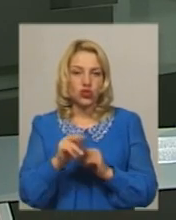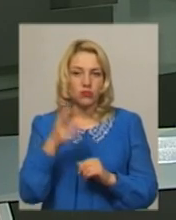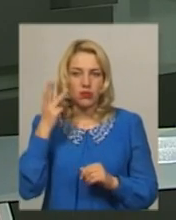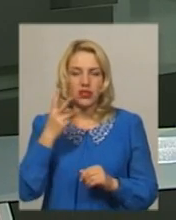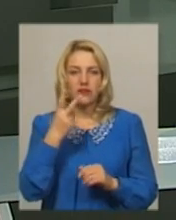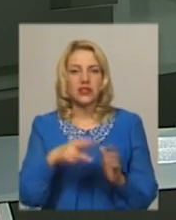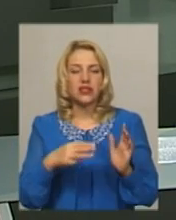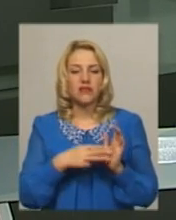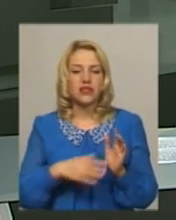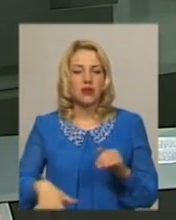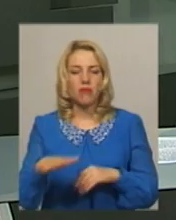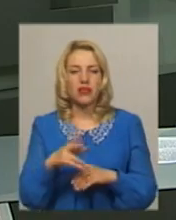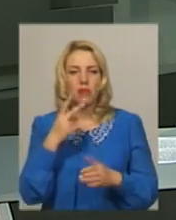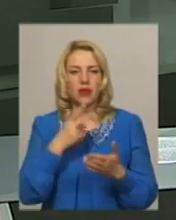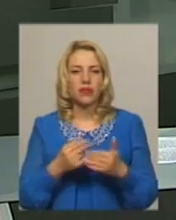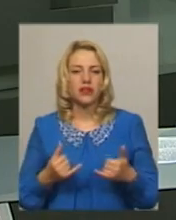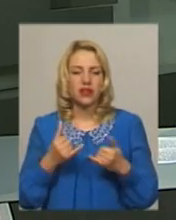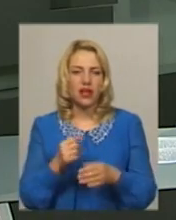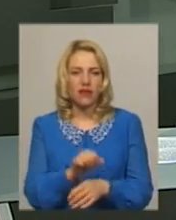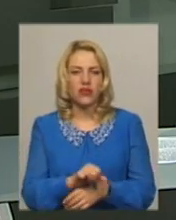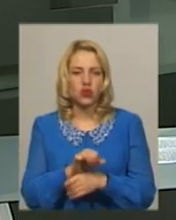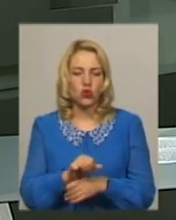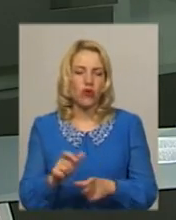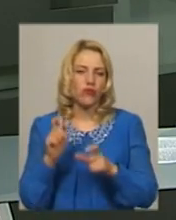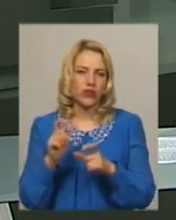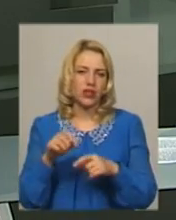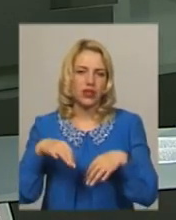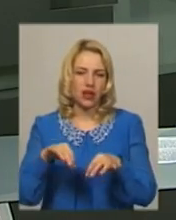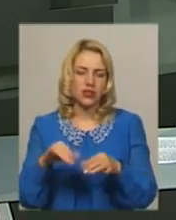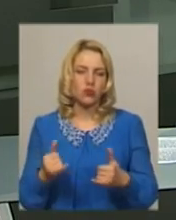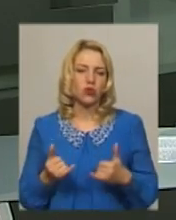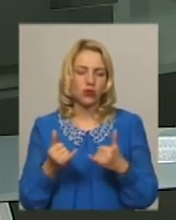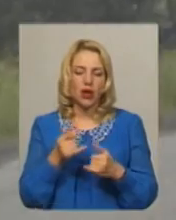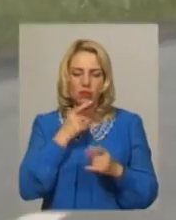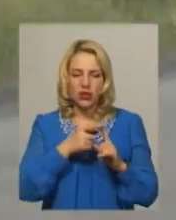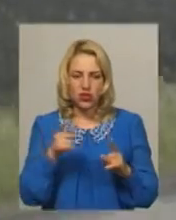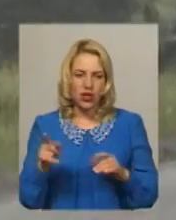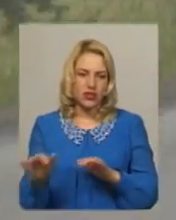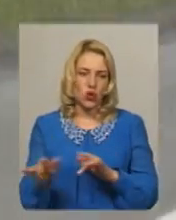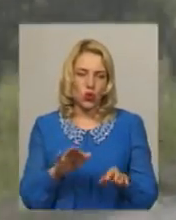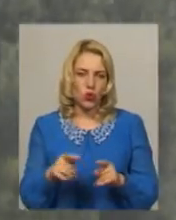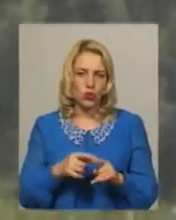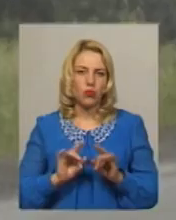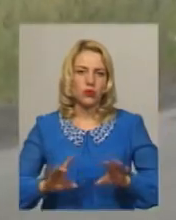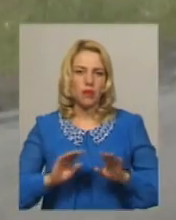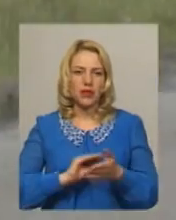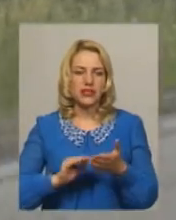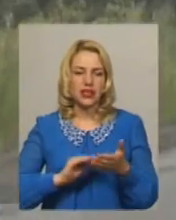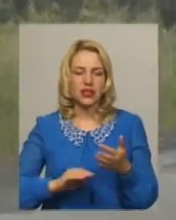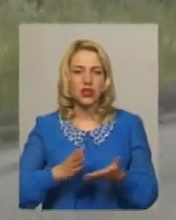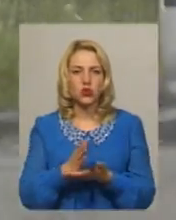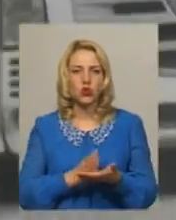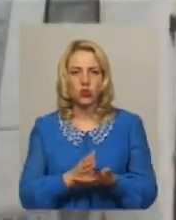28 майданчиків передбачено для відстою великогабаритного транспорту на час обмеження його руху. Про це повідомила прес-секретар